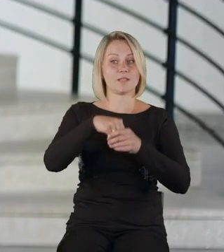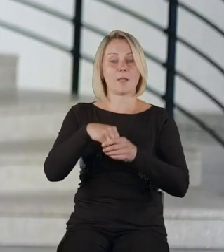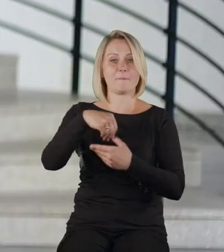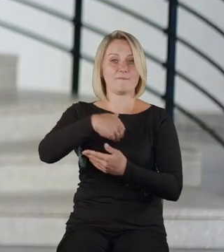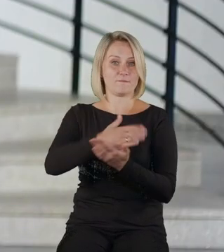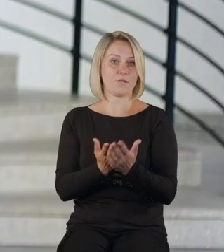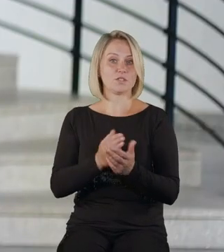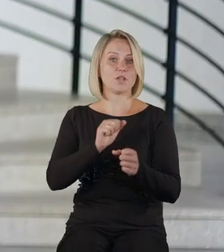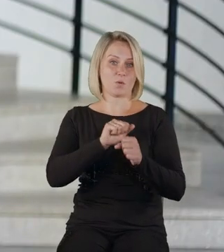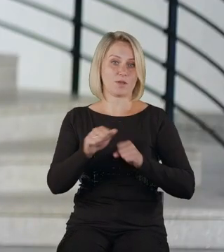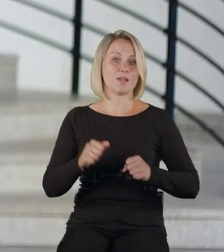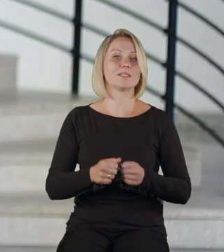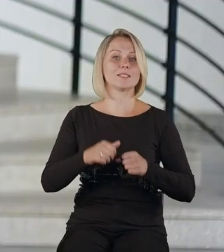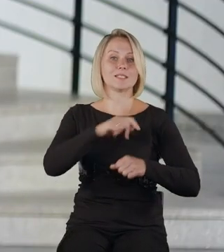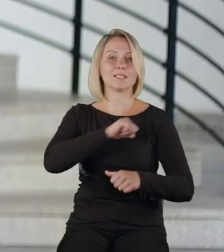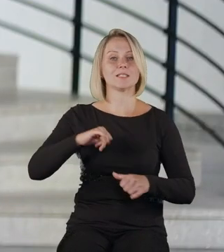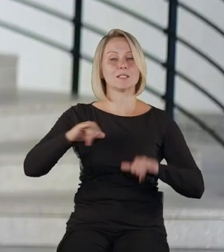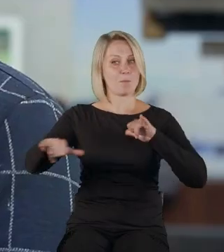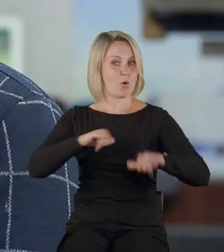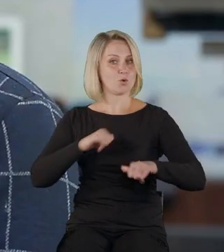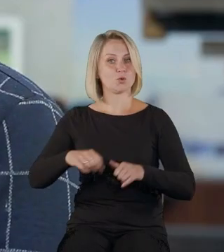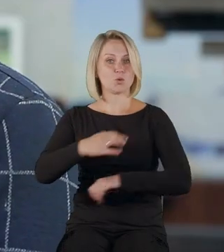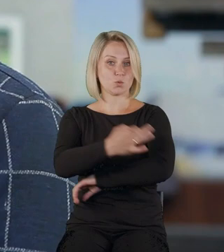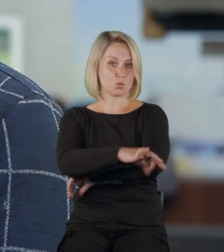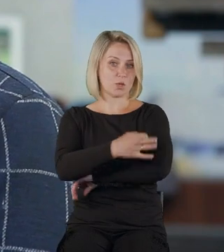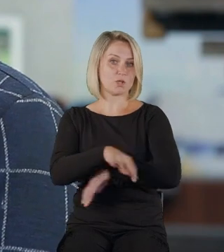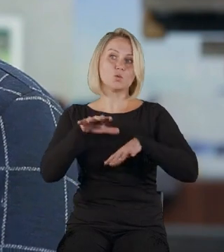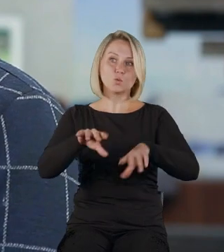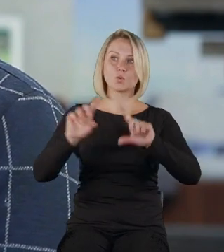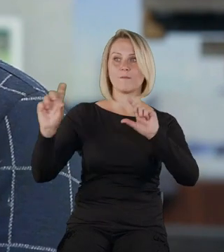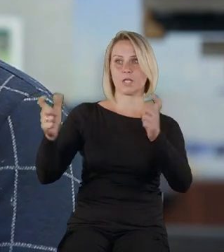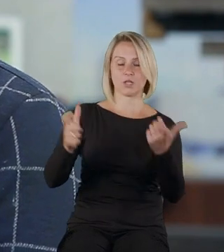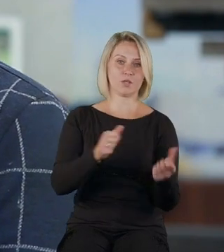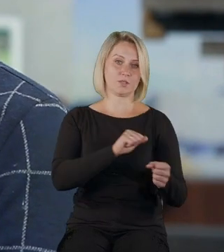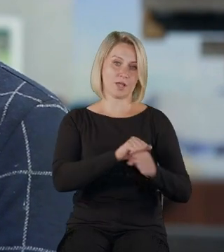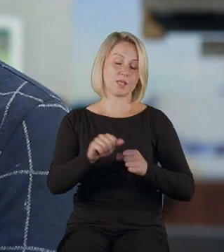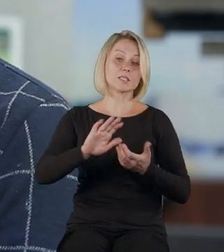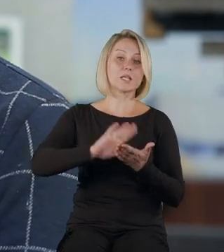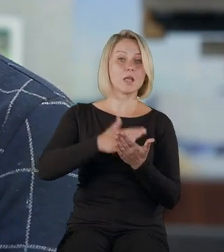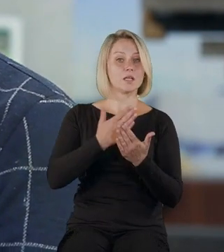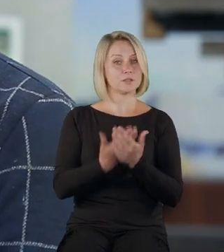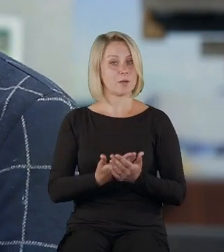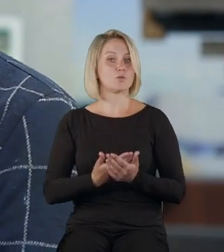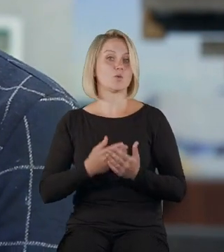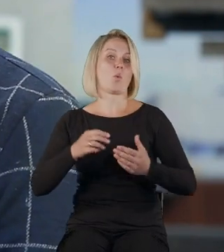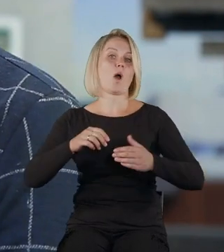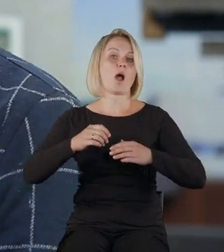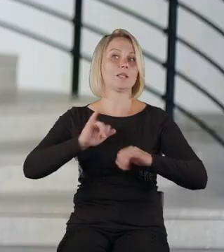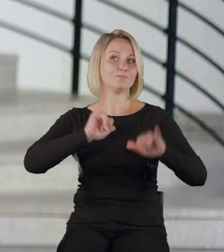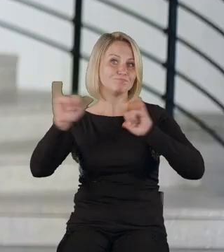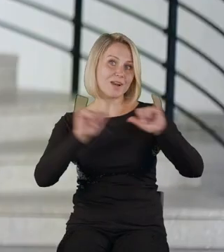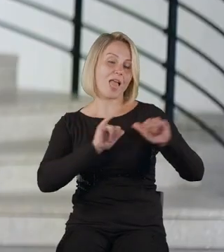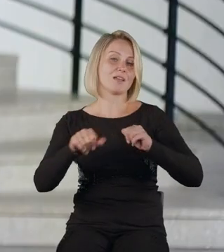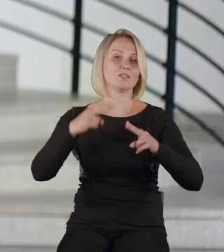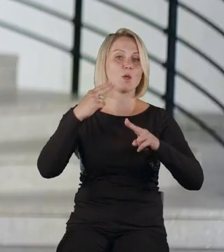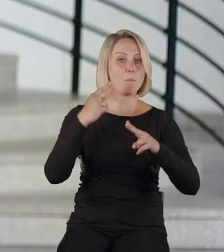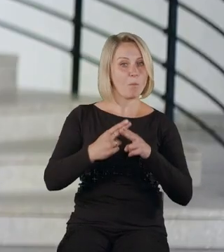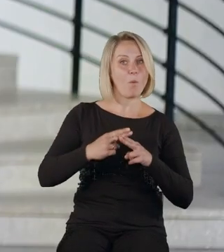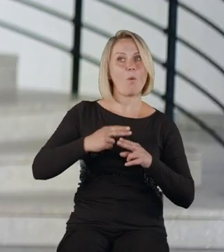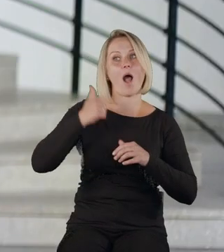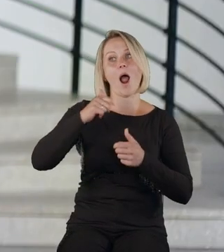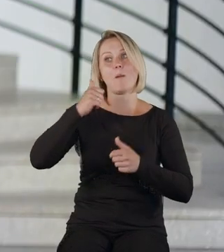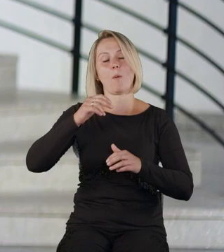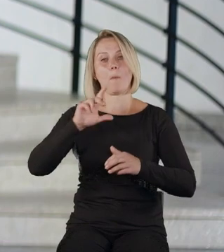również Samorząd Studencki. W ramach samorządu organizowanych jest wiele wydarzeń. Między innymi jest to Szczęsiny, Półmetek czy też Bal